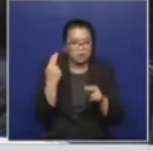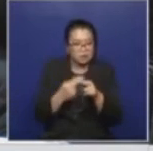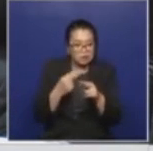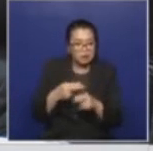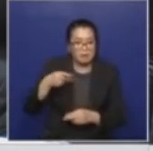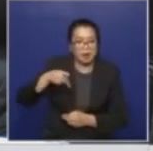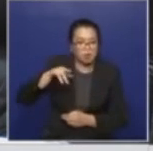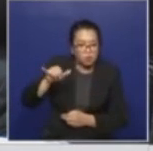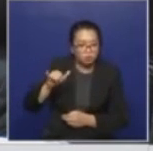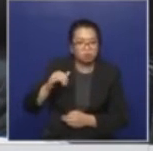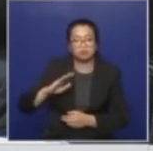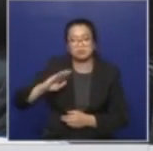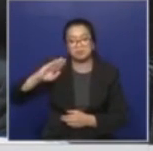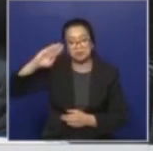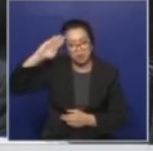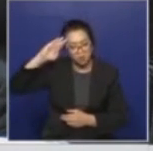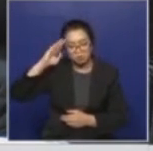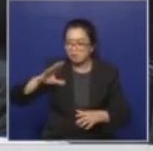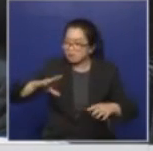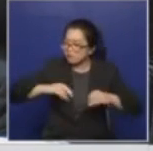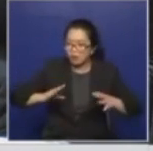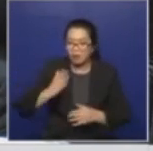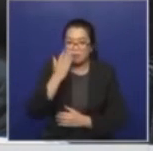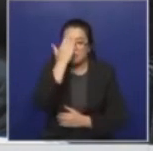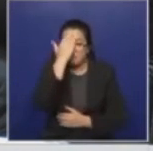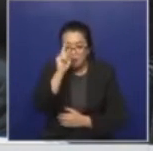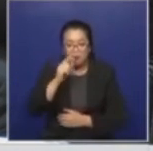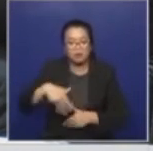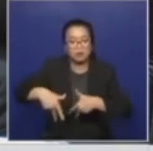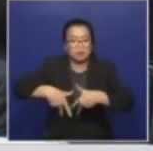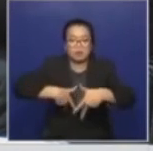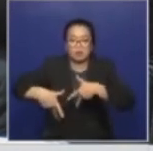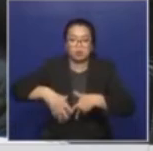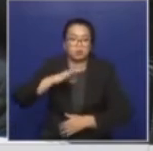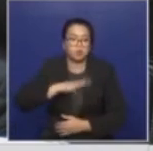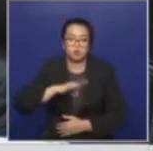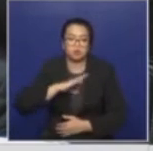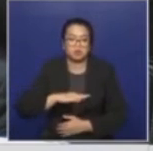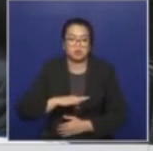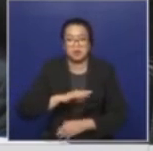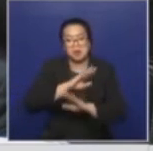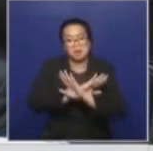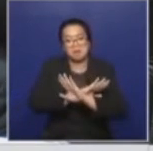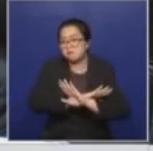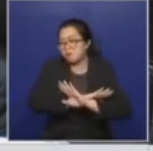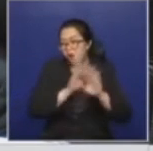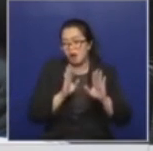จันทร์โอชาเพราะพี่น้องประชาชนถือว่าเป็นโมฆะบุรุษ